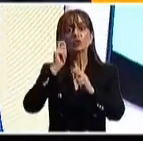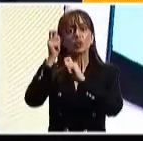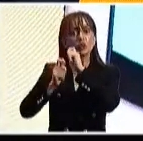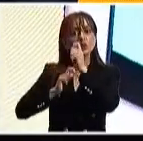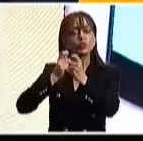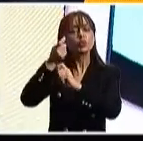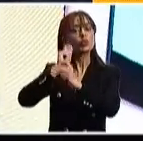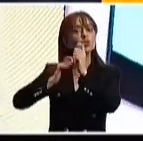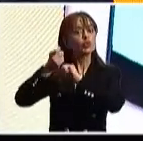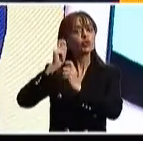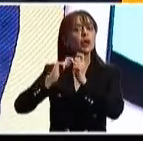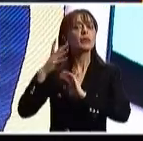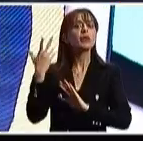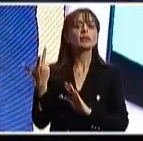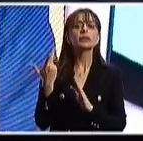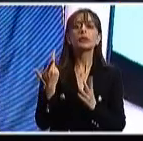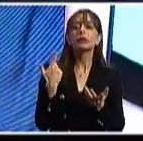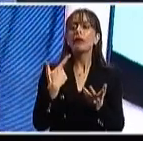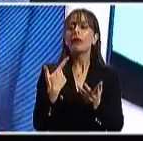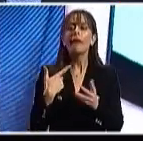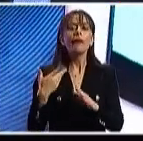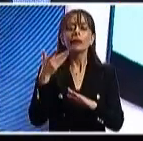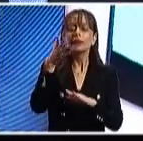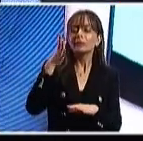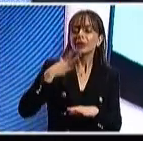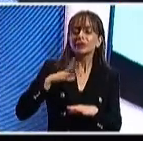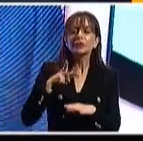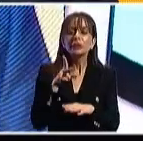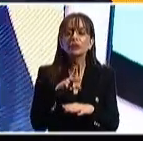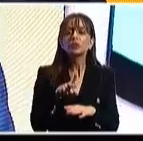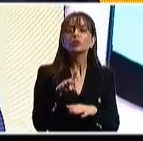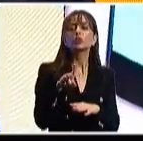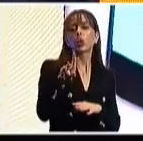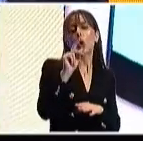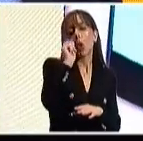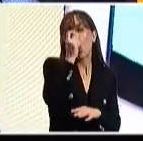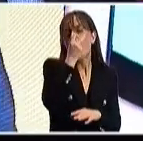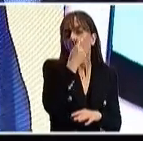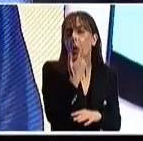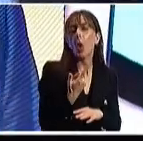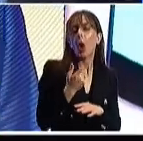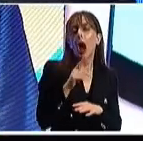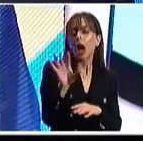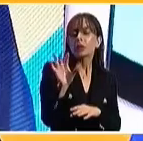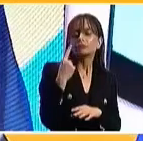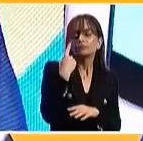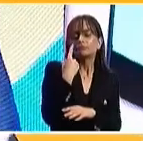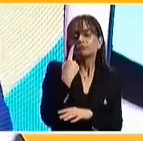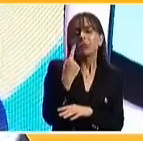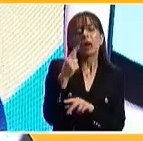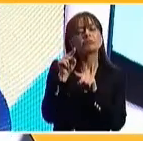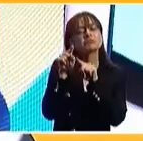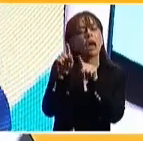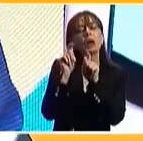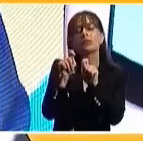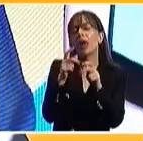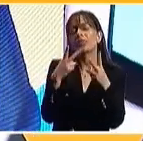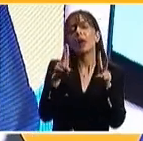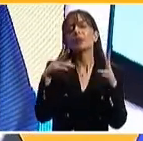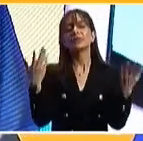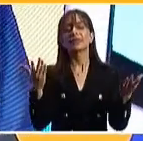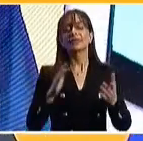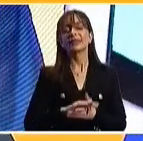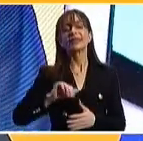gitmek istediğiniz yere kadar en verimli ulaşımı bu seçeneklerden takip edebileceksiniz. Değerli